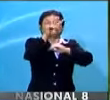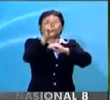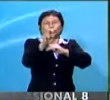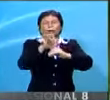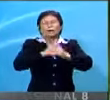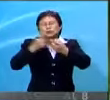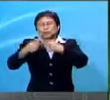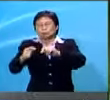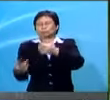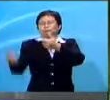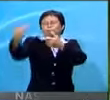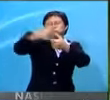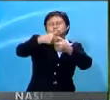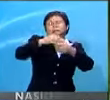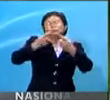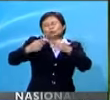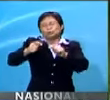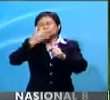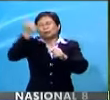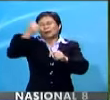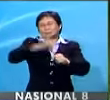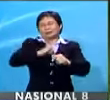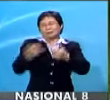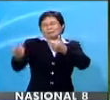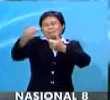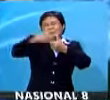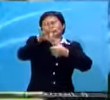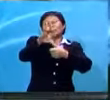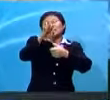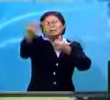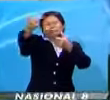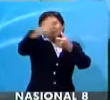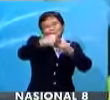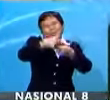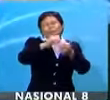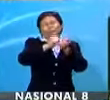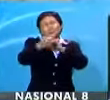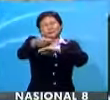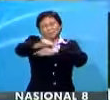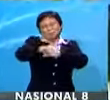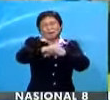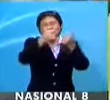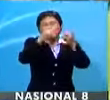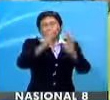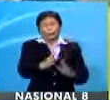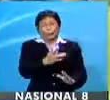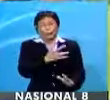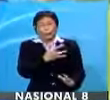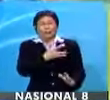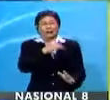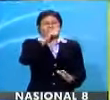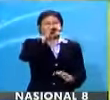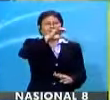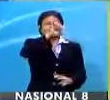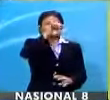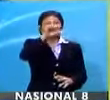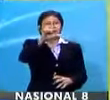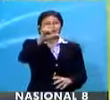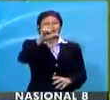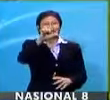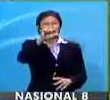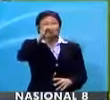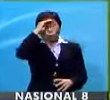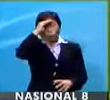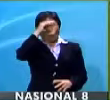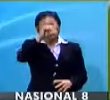untuk diri saya untuk dengan timah macam tu untuk manakala bagi pemain sensasi jdt Gary Stepen Robert